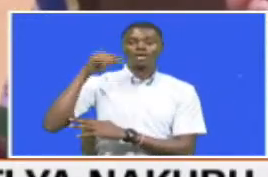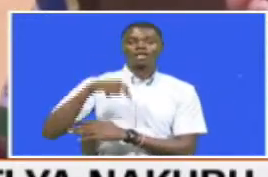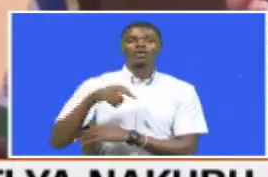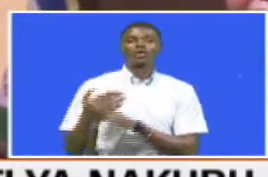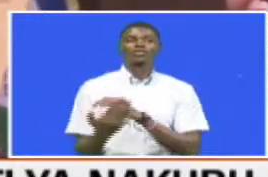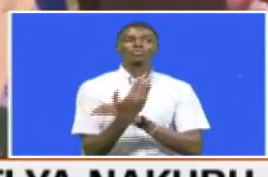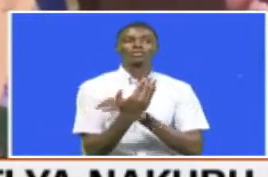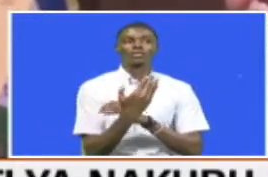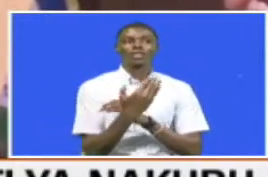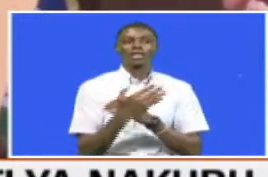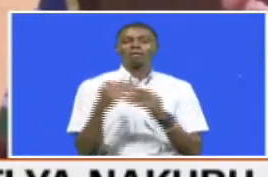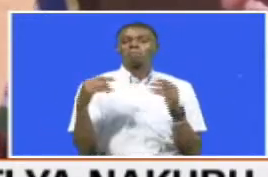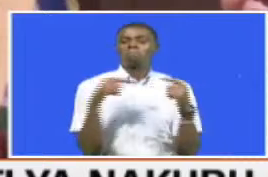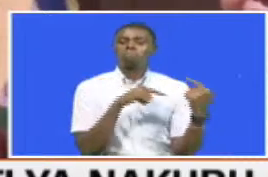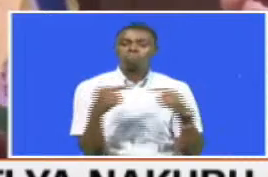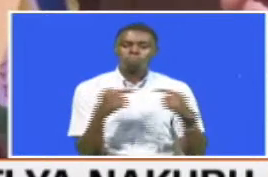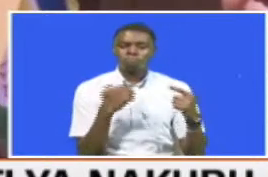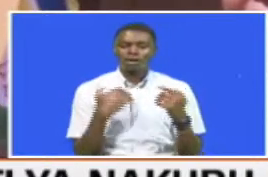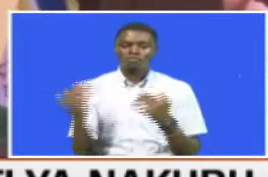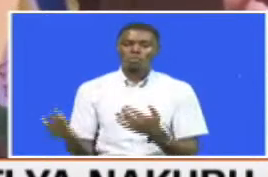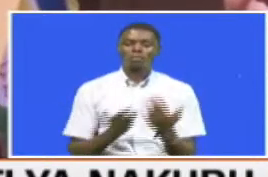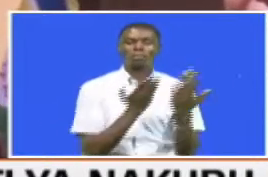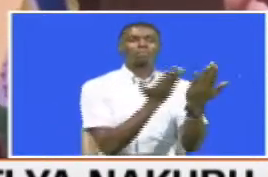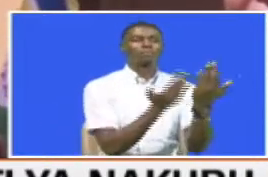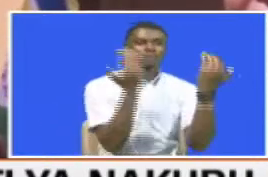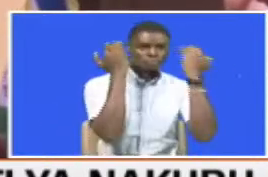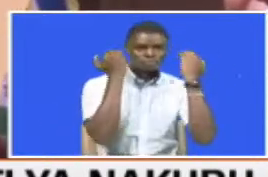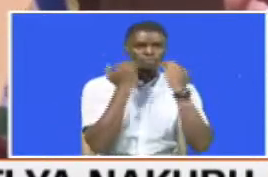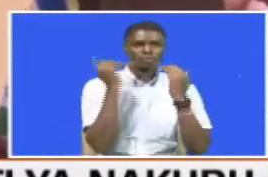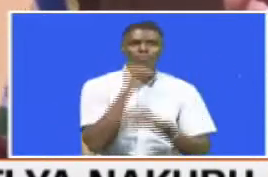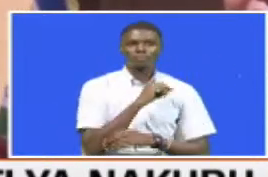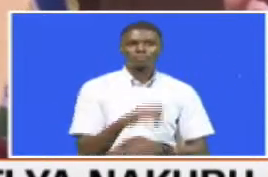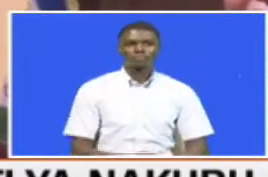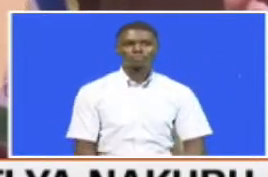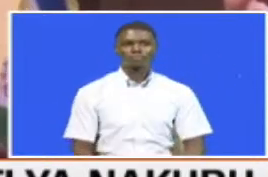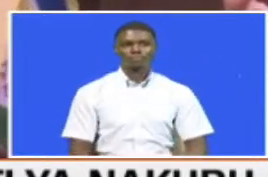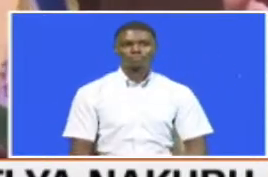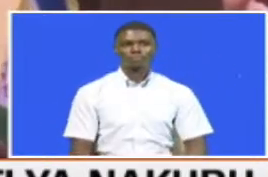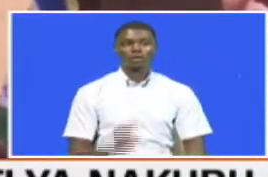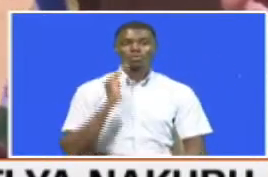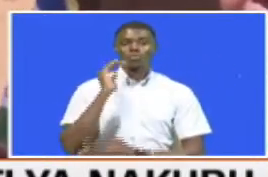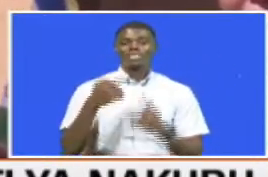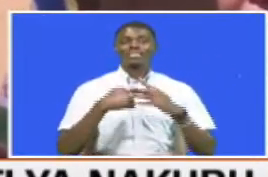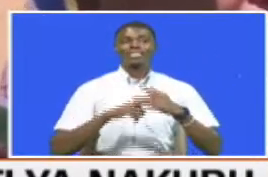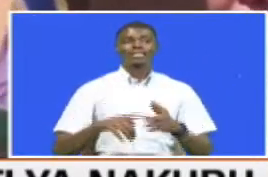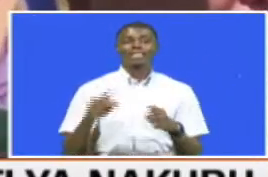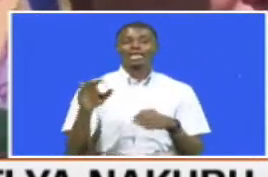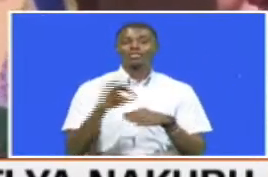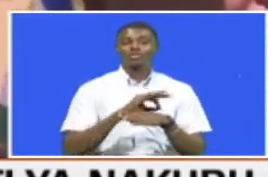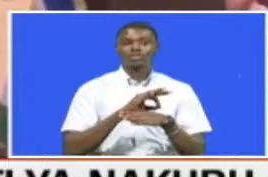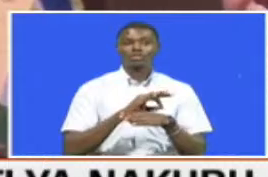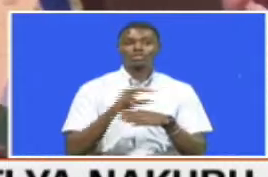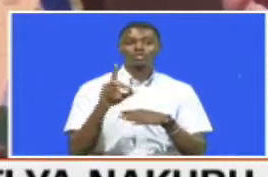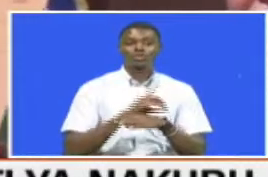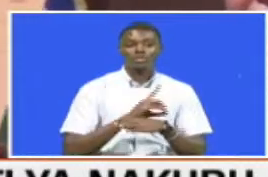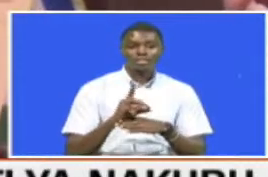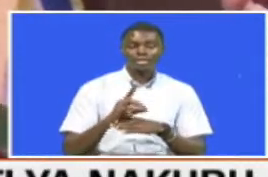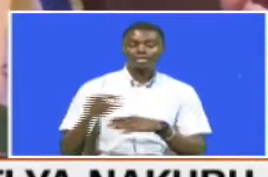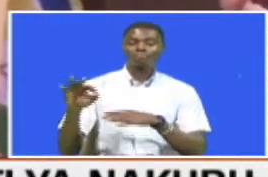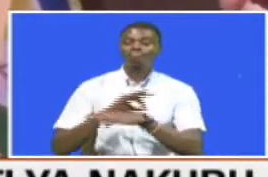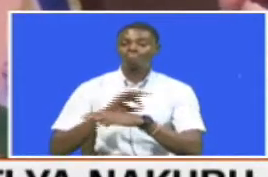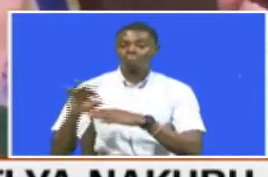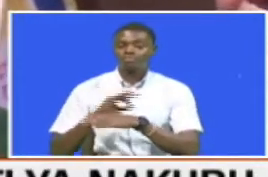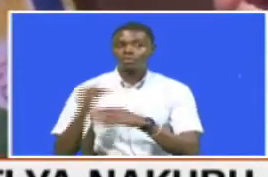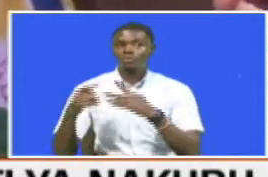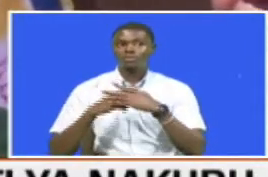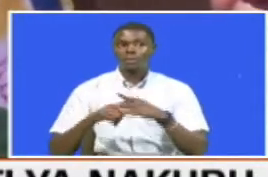asubuhi licha ya pingamizi kuwasilishwa mahakamani. I shall diligently discharge my duties and perform my functions in the said office